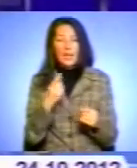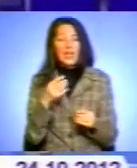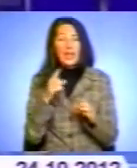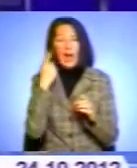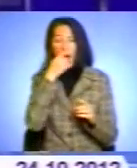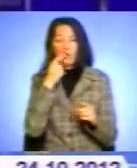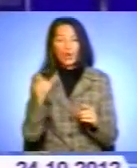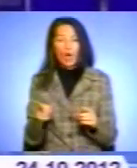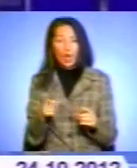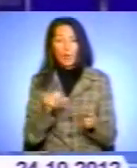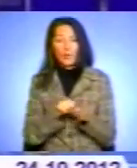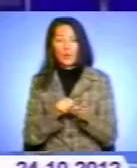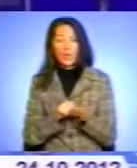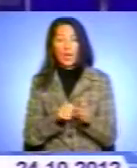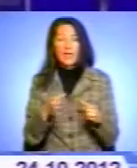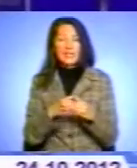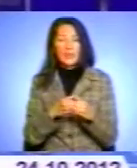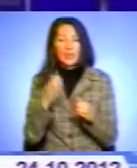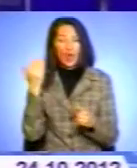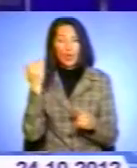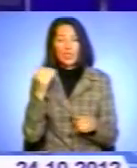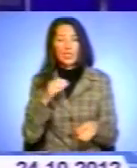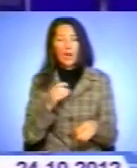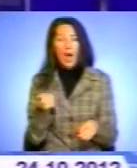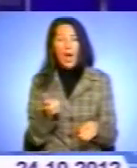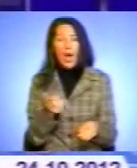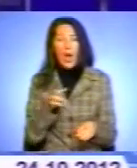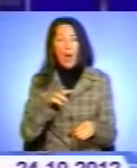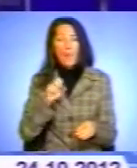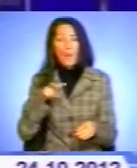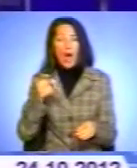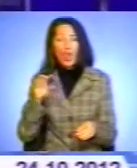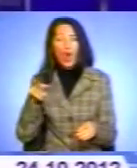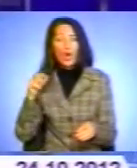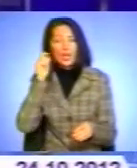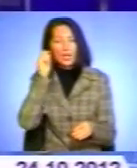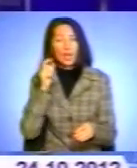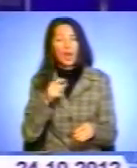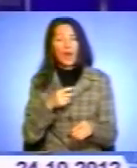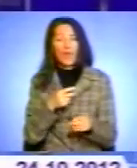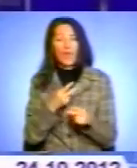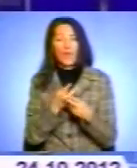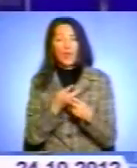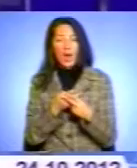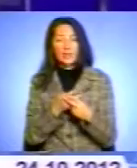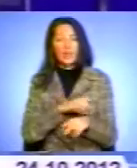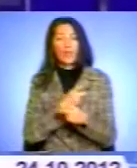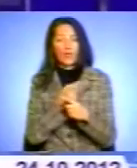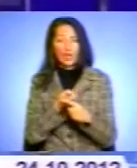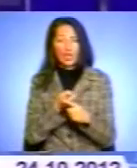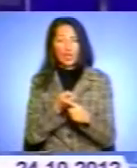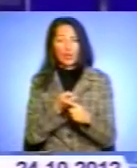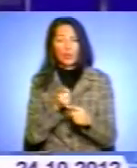Тернопільського відділення Української спілки колишніх малолітніх в'язнів фашизму. Це збірка спогадів людей, які перенесли страждання та приниження